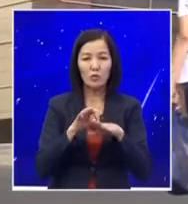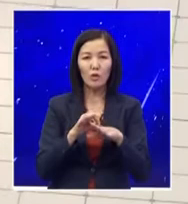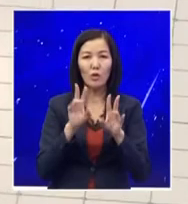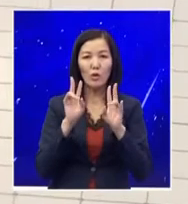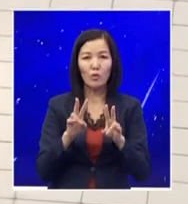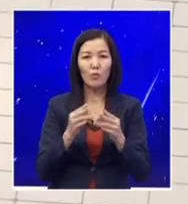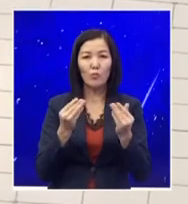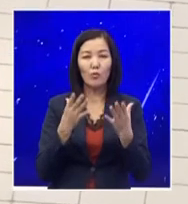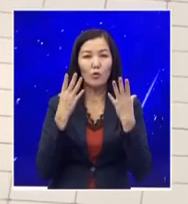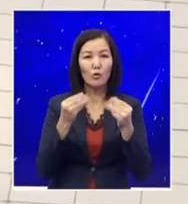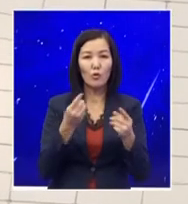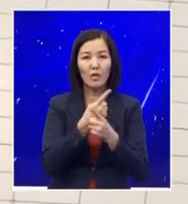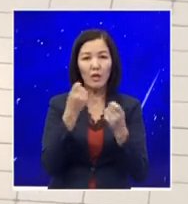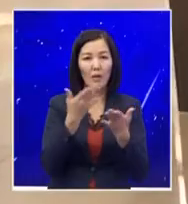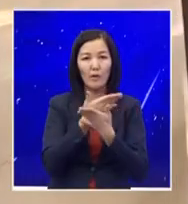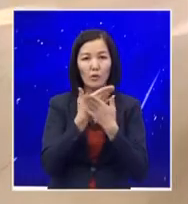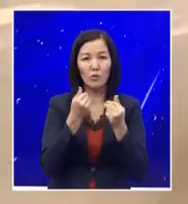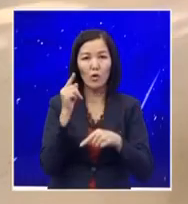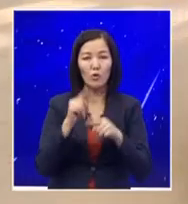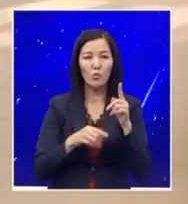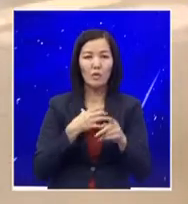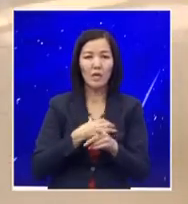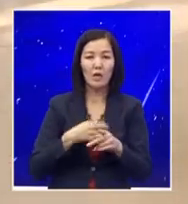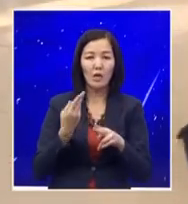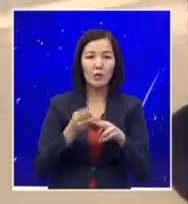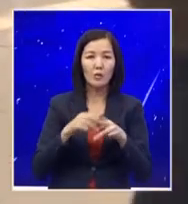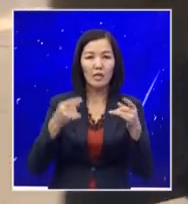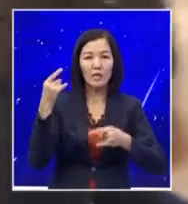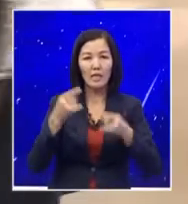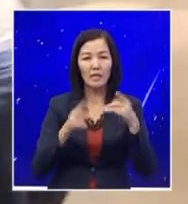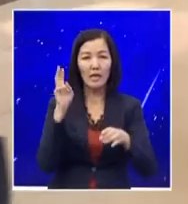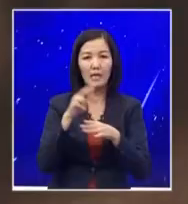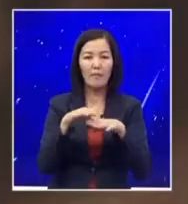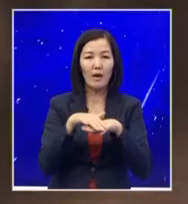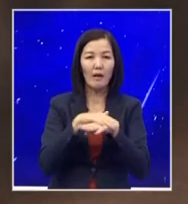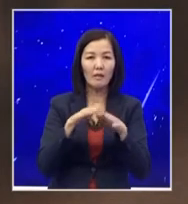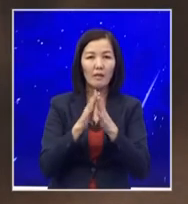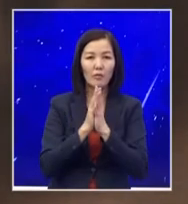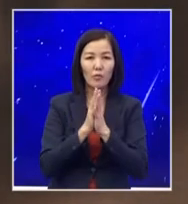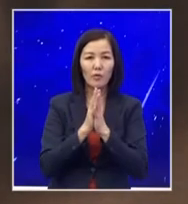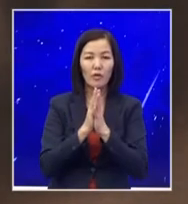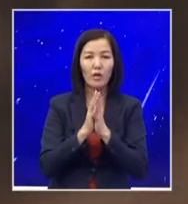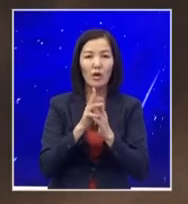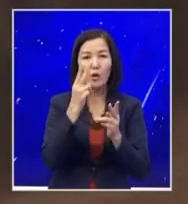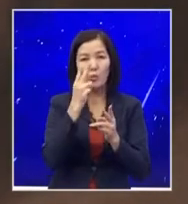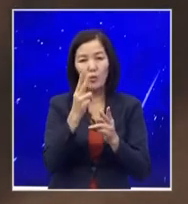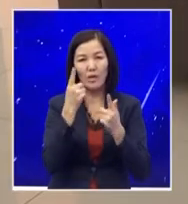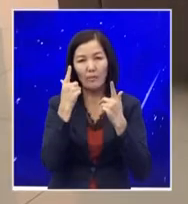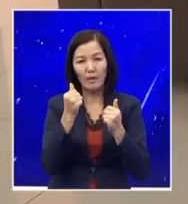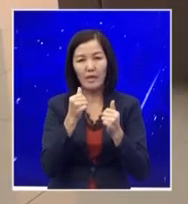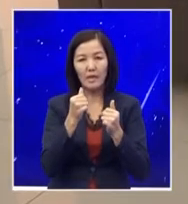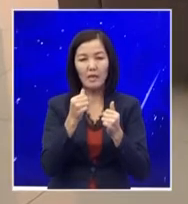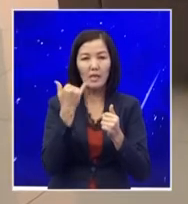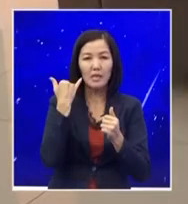жатыр. Алайда әлгінге еш хабар жоқ. Туыстар алаңдаулы, сондықтан телеарнаға келіп халықтан көмек сұрайды. Көрген білгендер